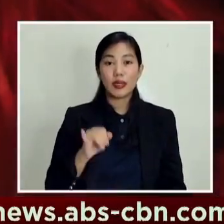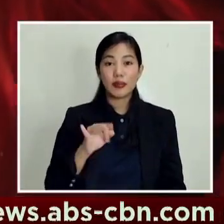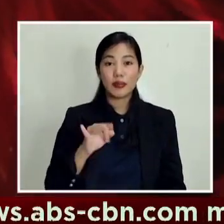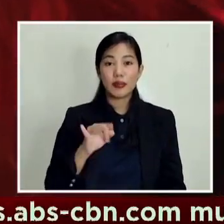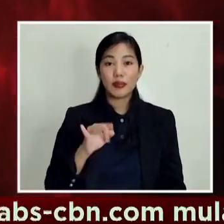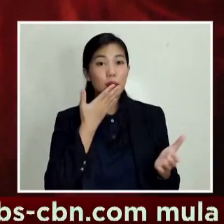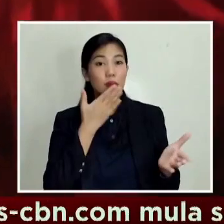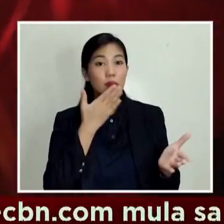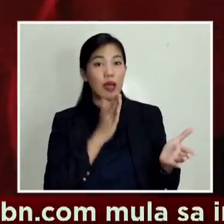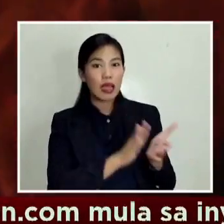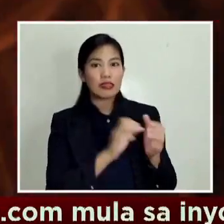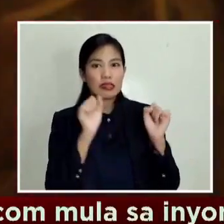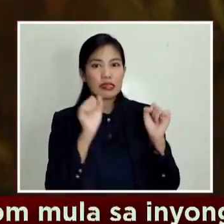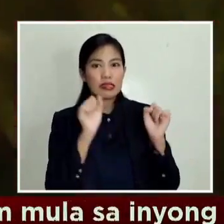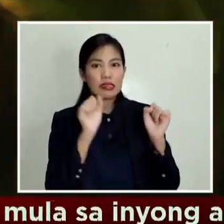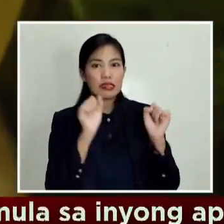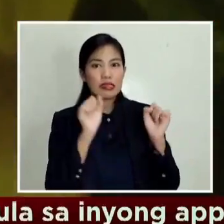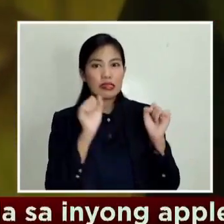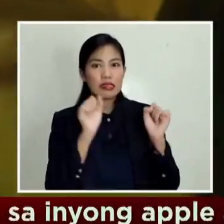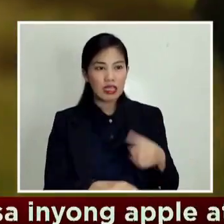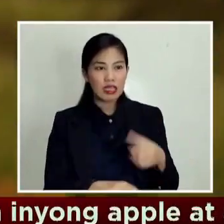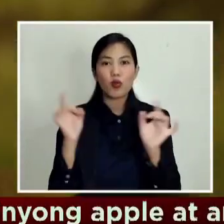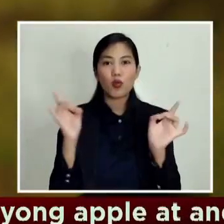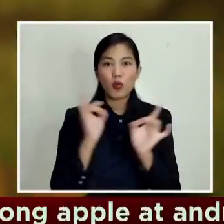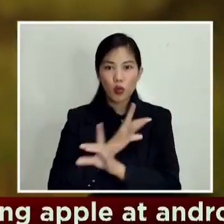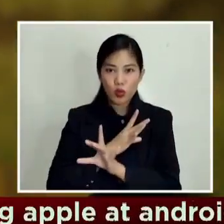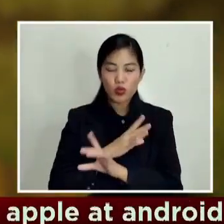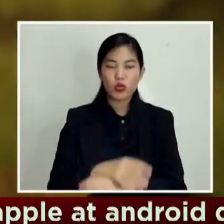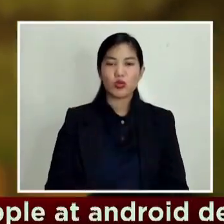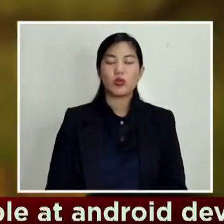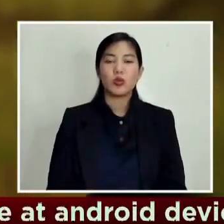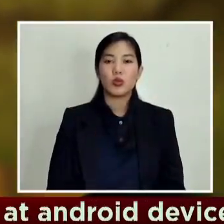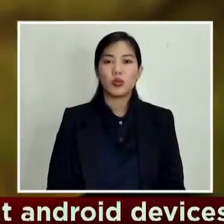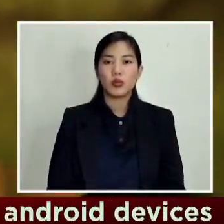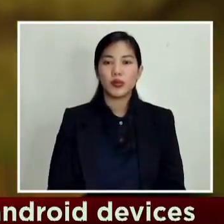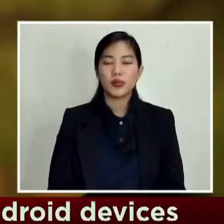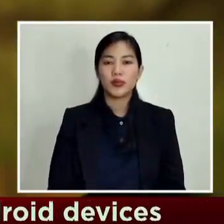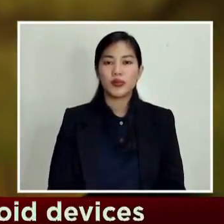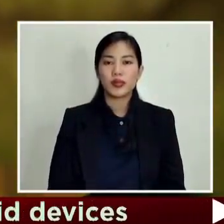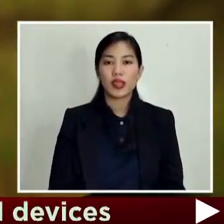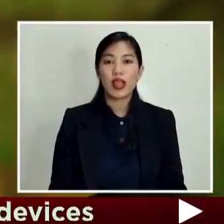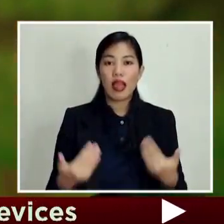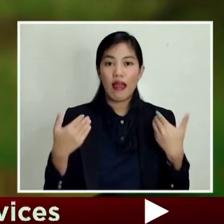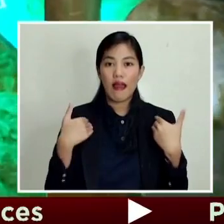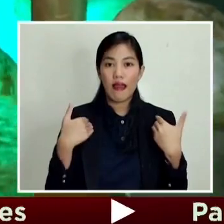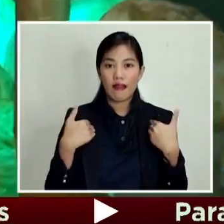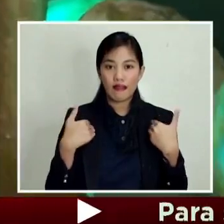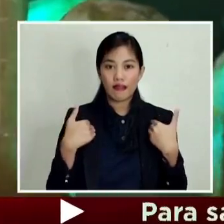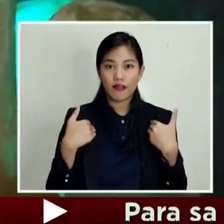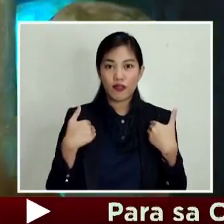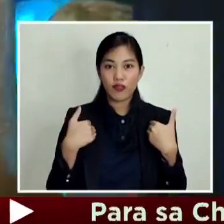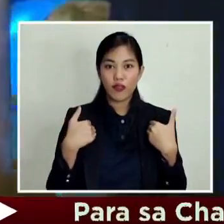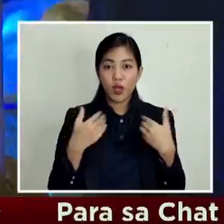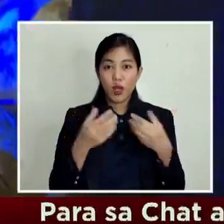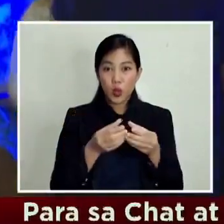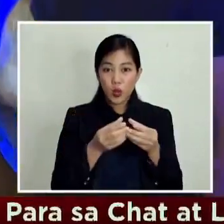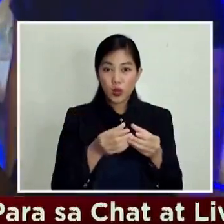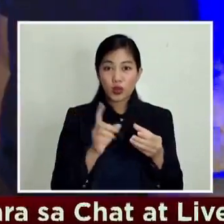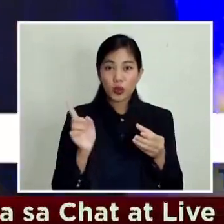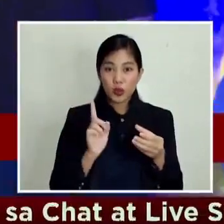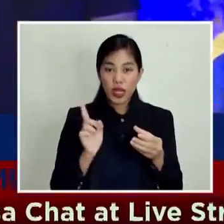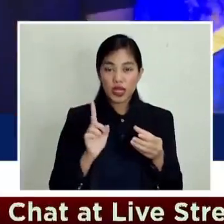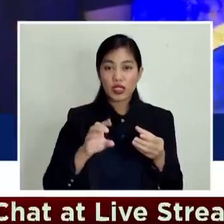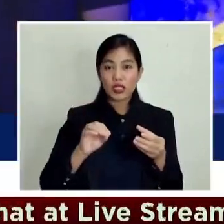mas malala pa sa iyong ginawa sa kanya. Meron siyang hawak na maliit na manika na kung saan kukuha siya